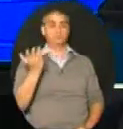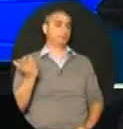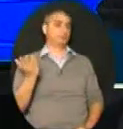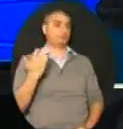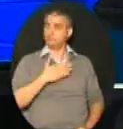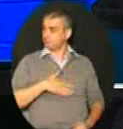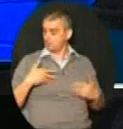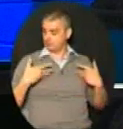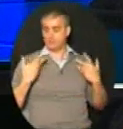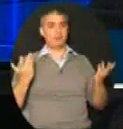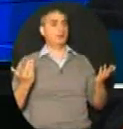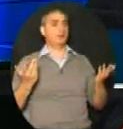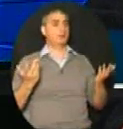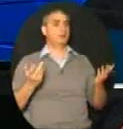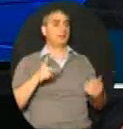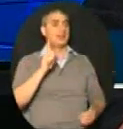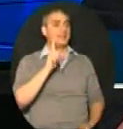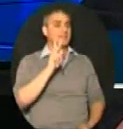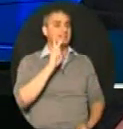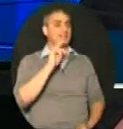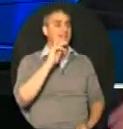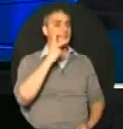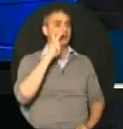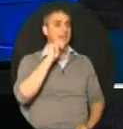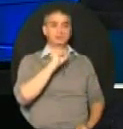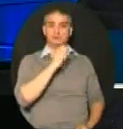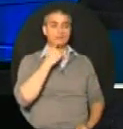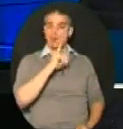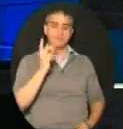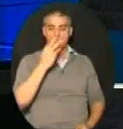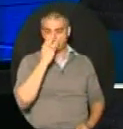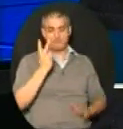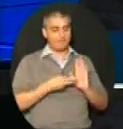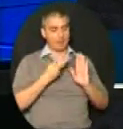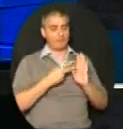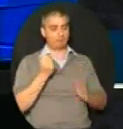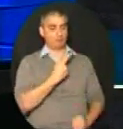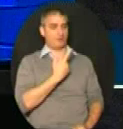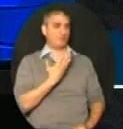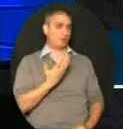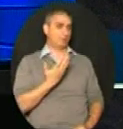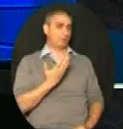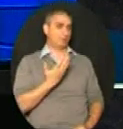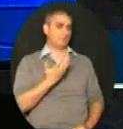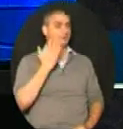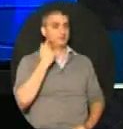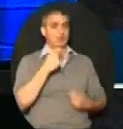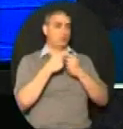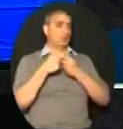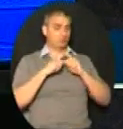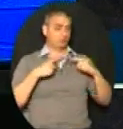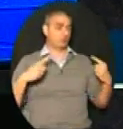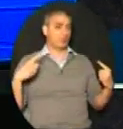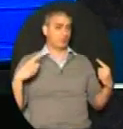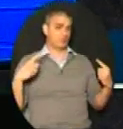חג שמח. חג שמח, לוין קיפניס כתב, למה לא יבוא פורים פעמיים בשבוע? והיו גופים